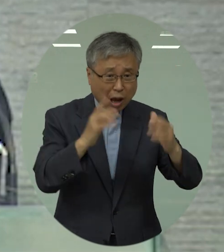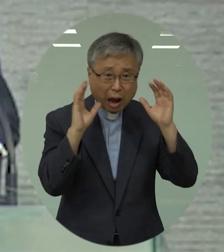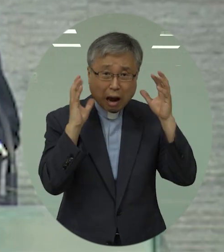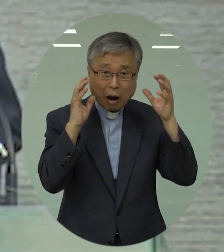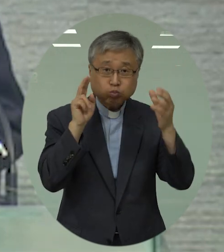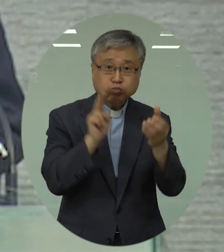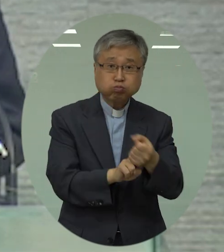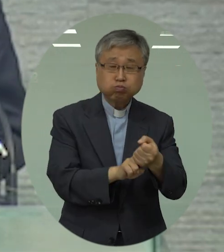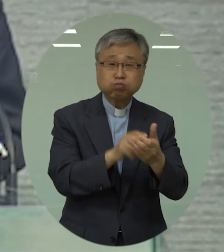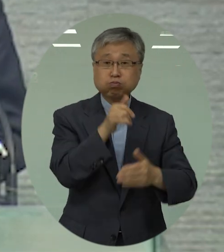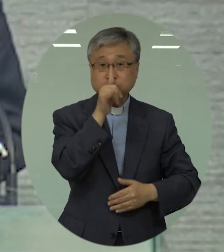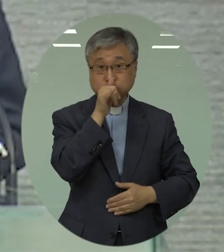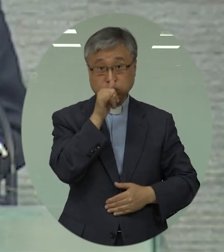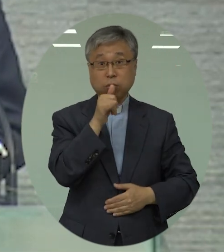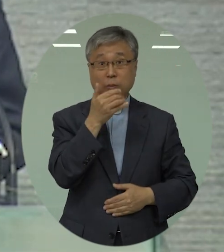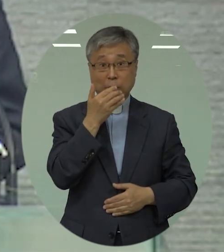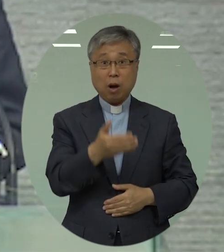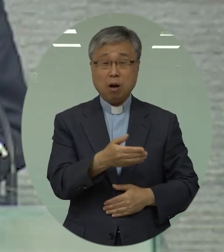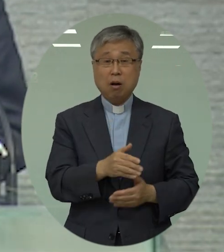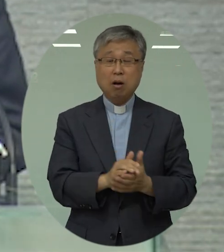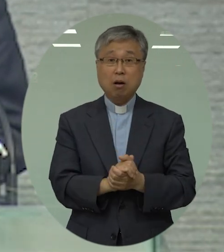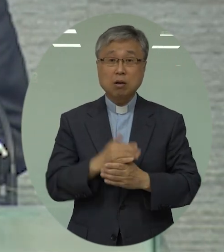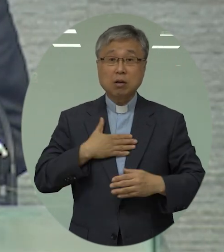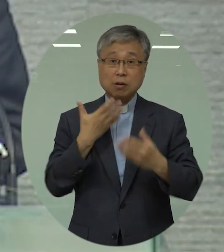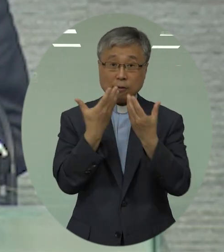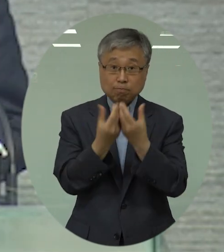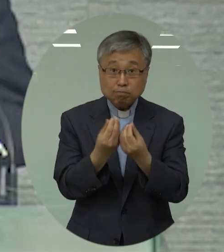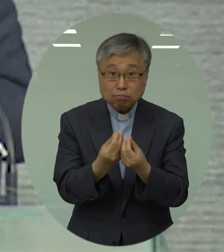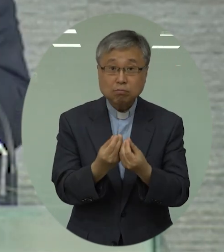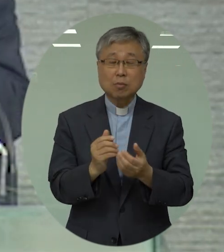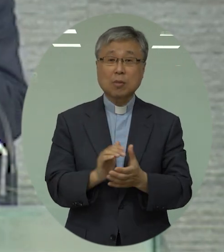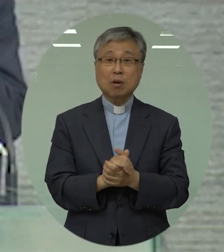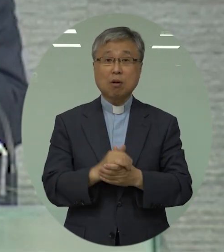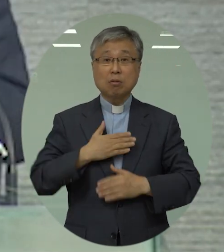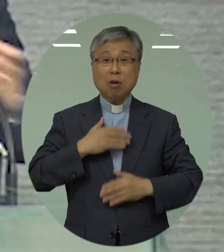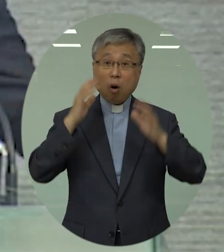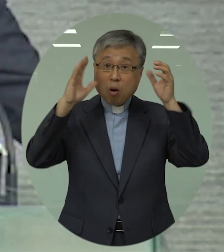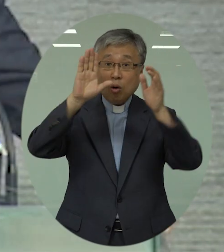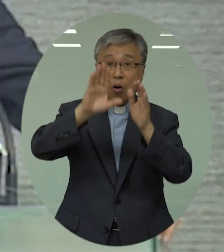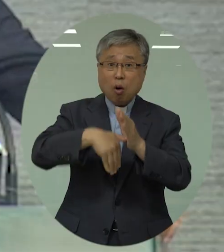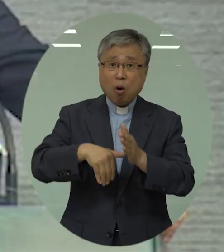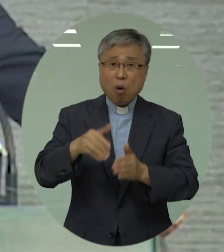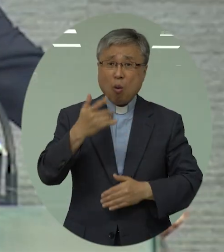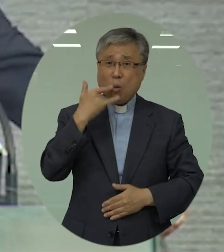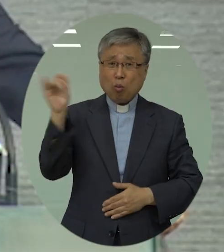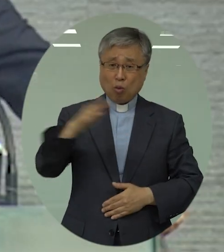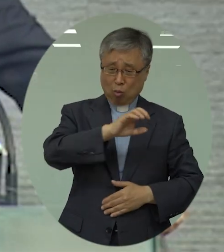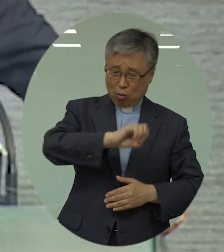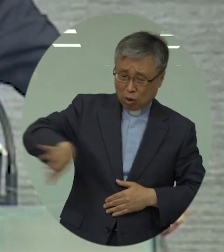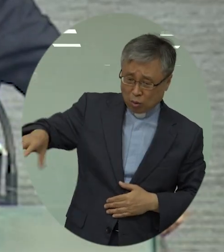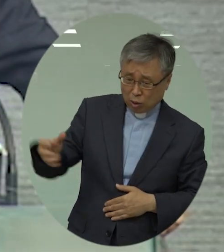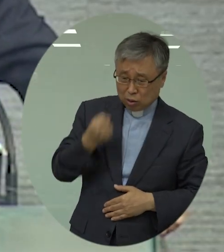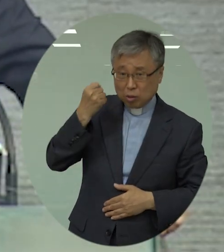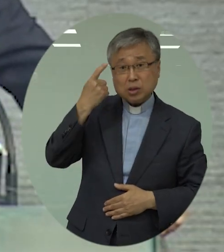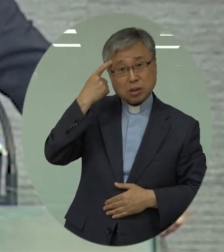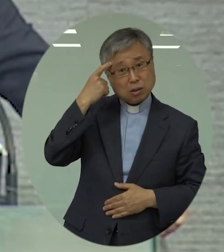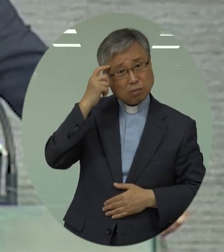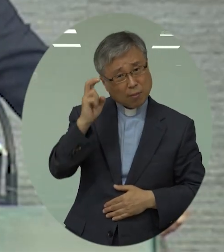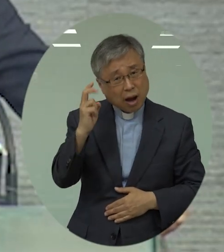아이가 있을 수가 있습니다. 예를 들어서 내가 어린 시절에 부모에게 버림을 받았다고 가정을